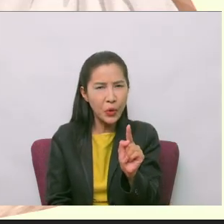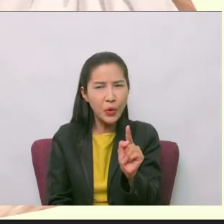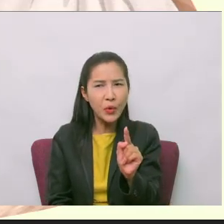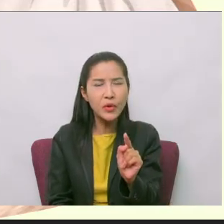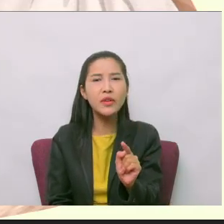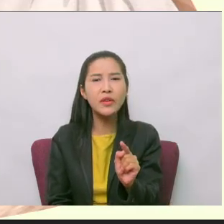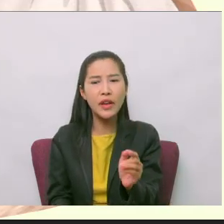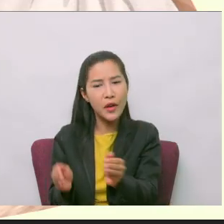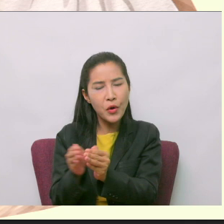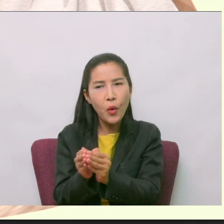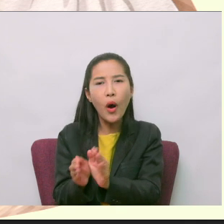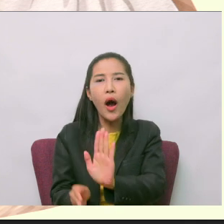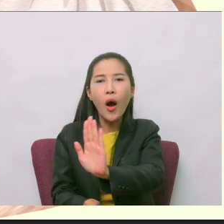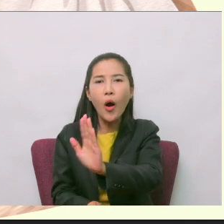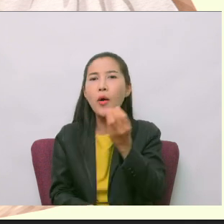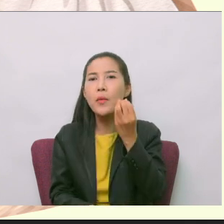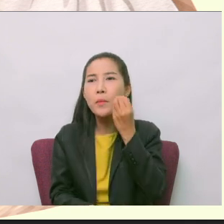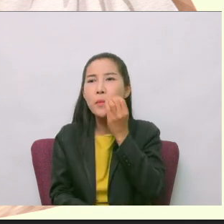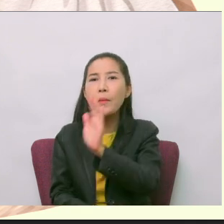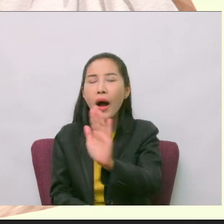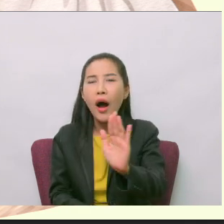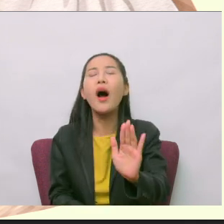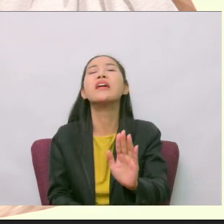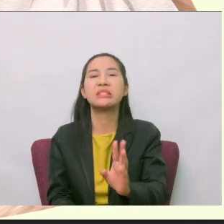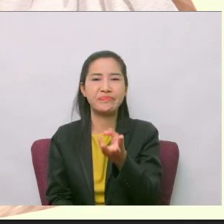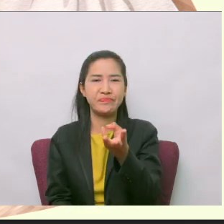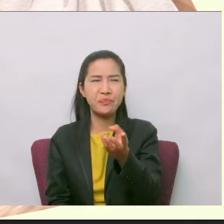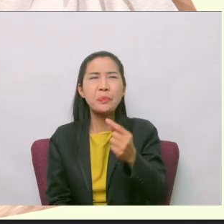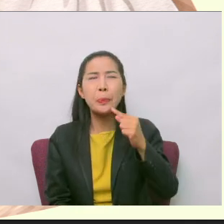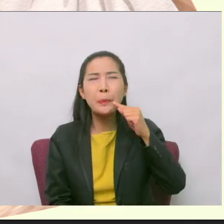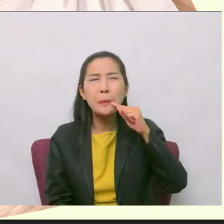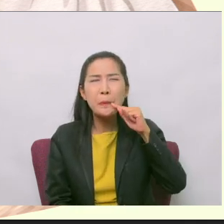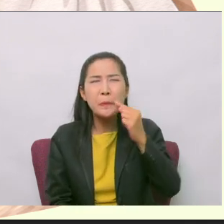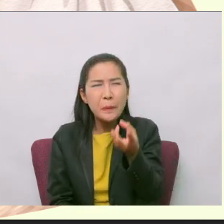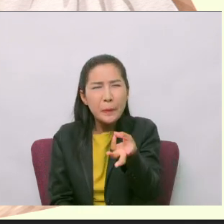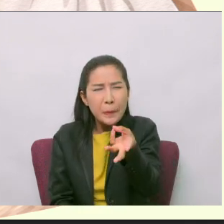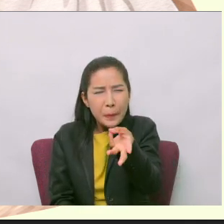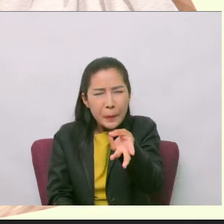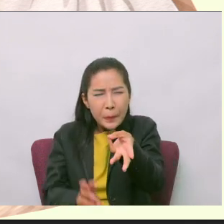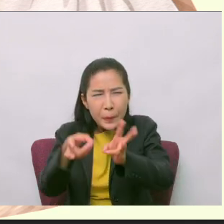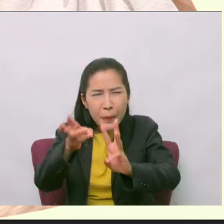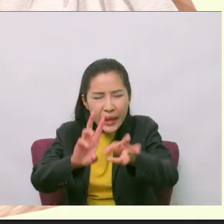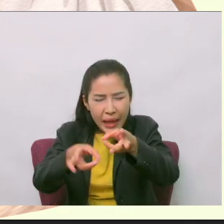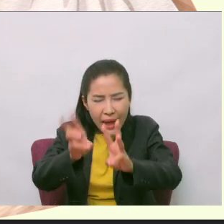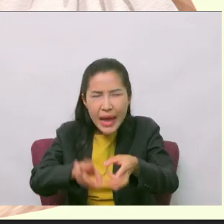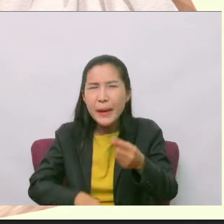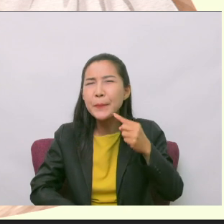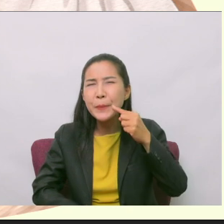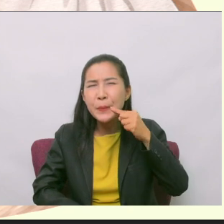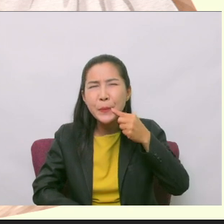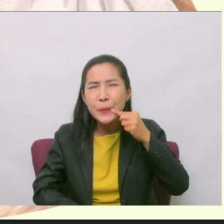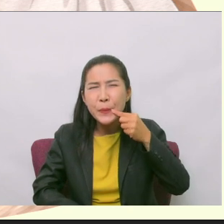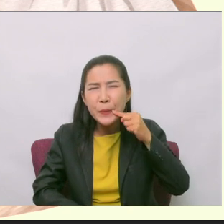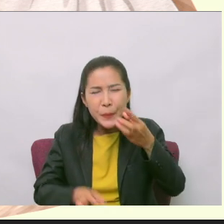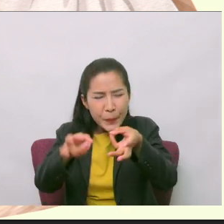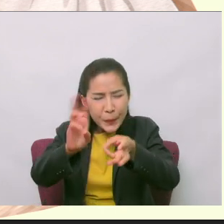านะคะก็คือเรื่องของเกลือทำไมเราต้องเอาเกลือไปใส่ในลูกประคบคนที่อยู่